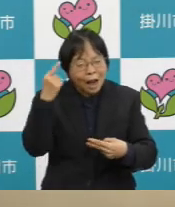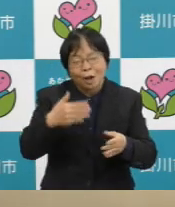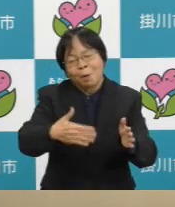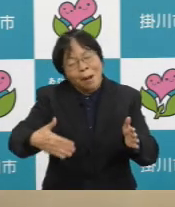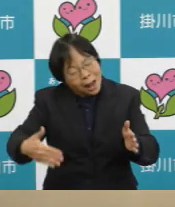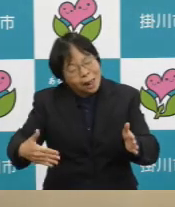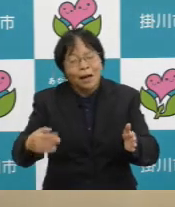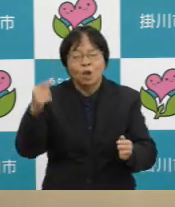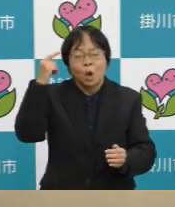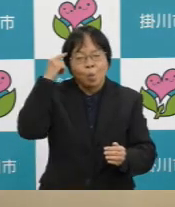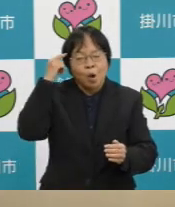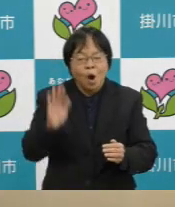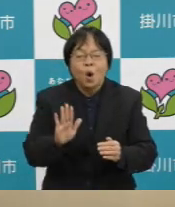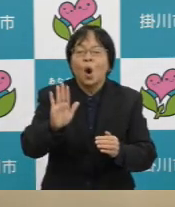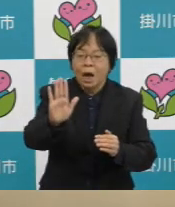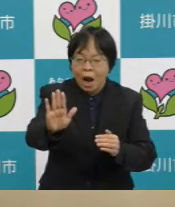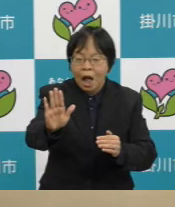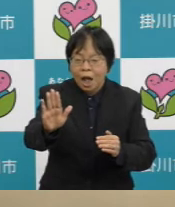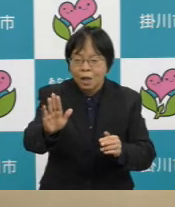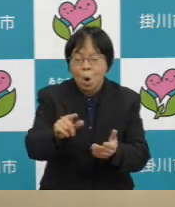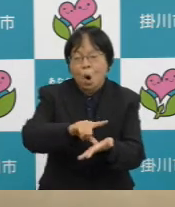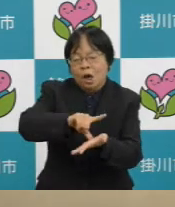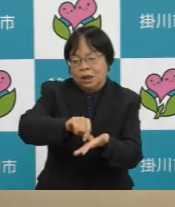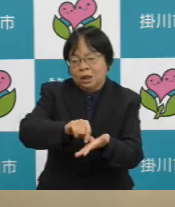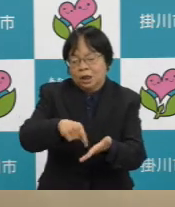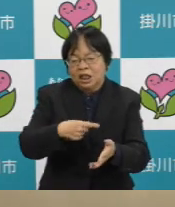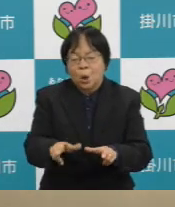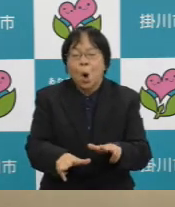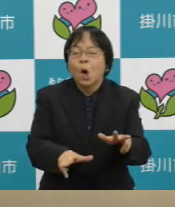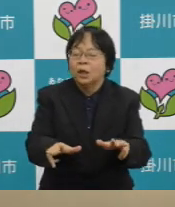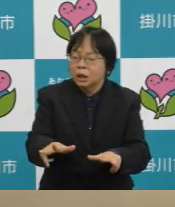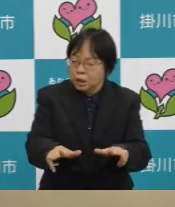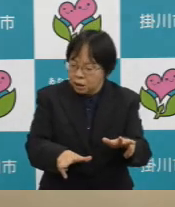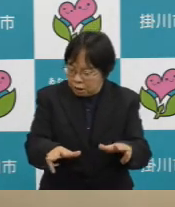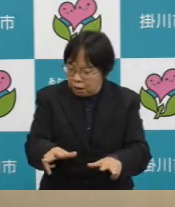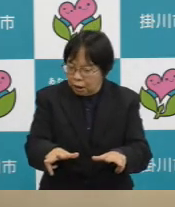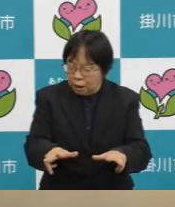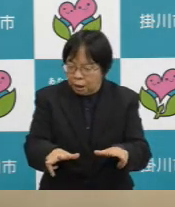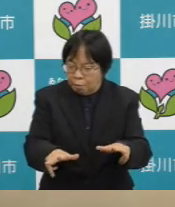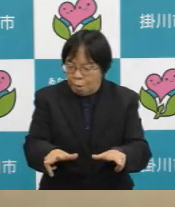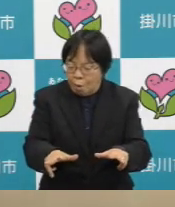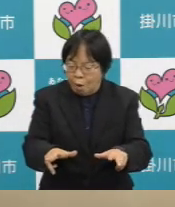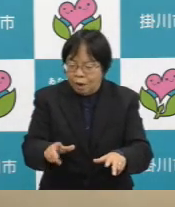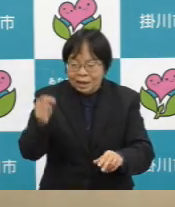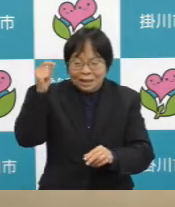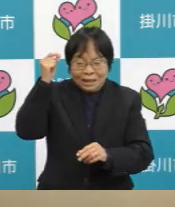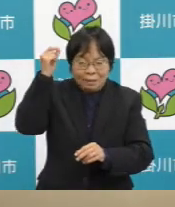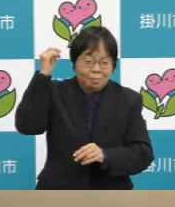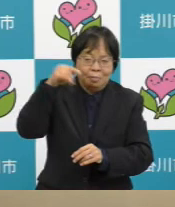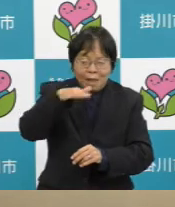これからのやっぱり地方自治というのは、まあ、そういうことが必要、市民意識がどんどん高くなってきております